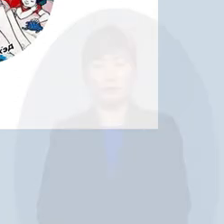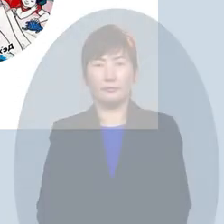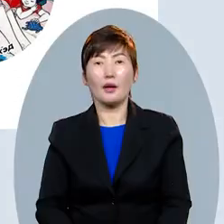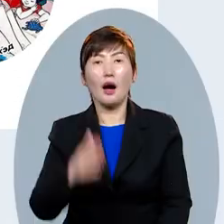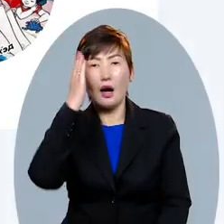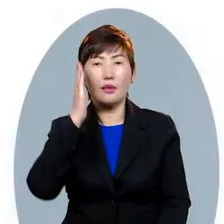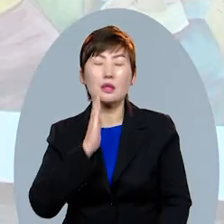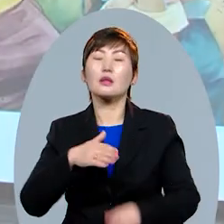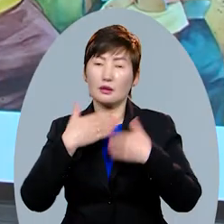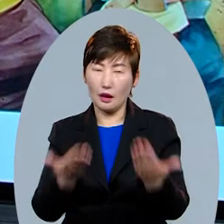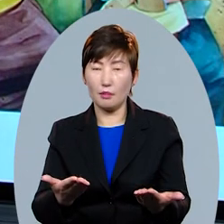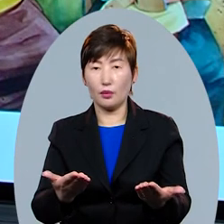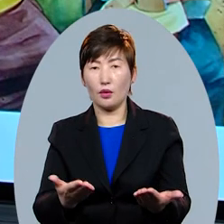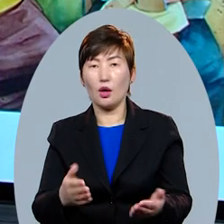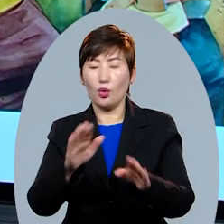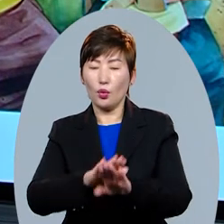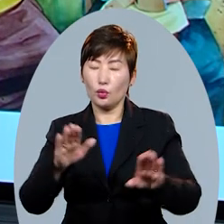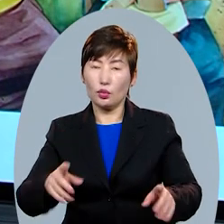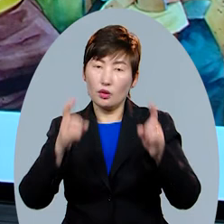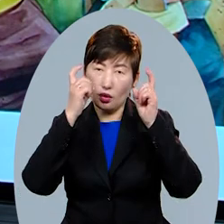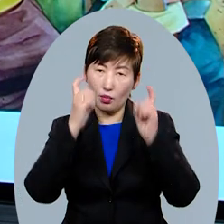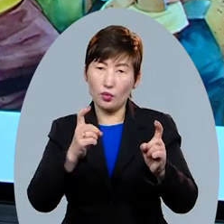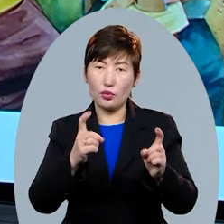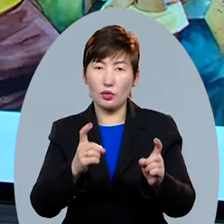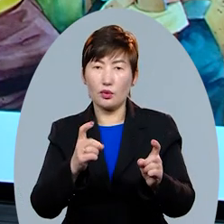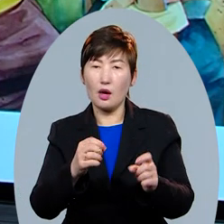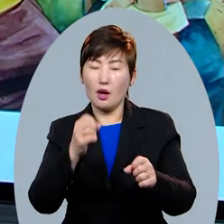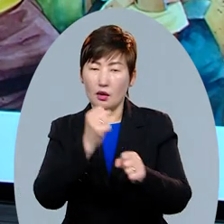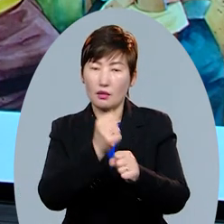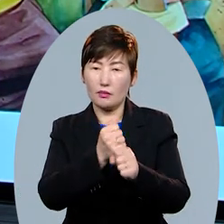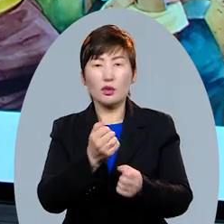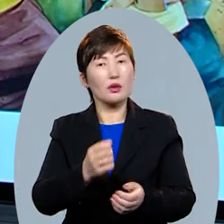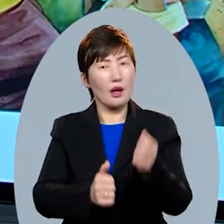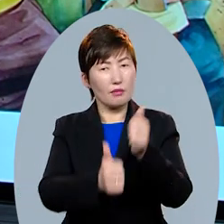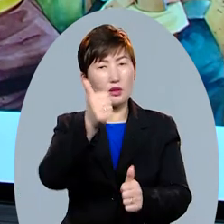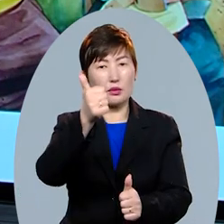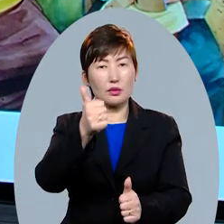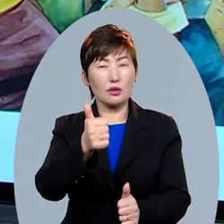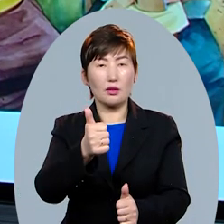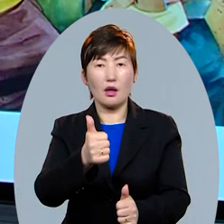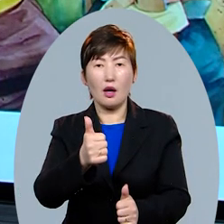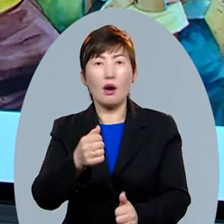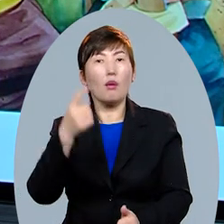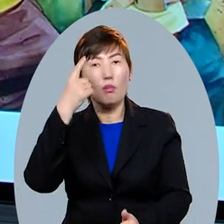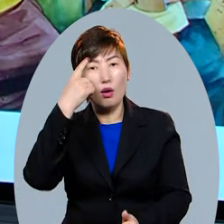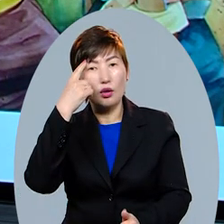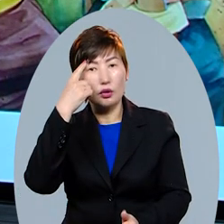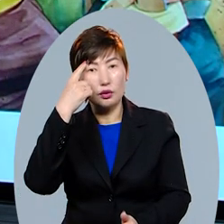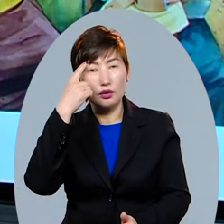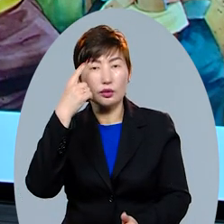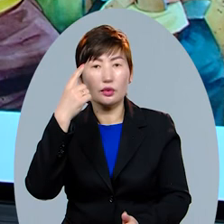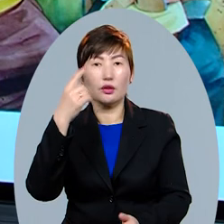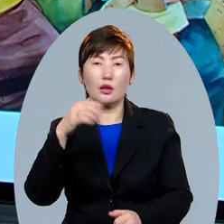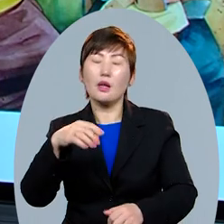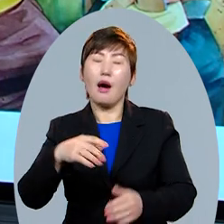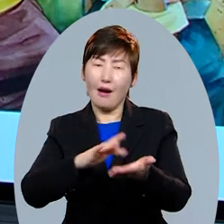Гэт эцэг эхчүүд та бүхнийгээ үр хүүхдээ хүмүүжүүлэх ажил үйлст өндөр амжилт хүсэж, ардын уран цохолч,